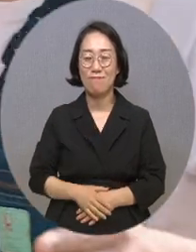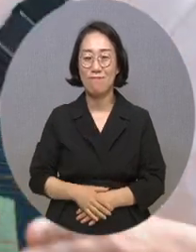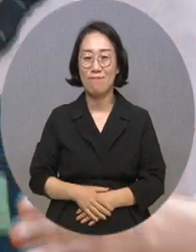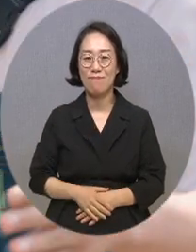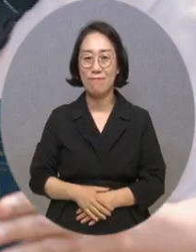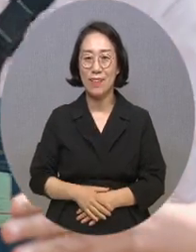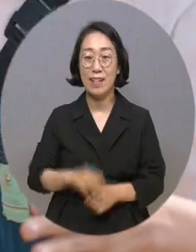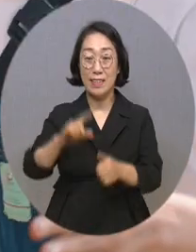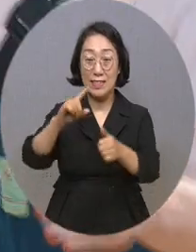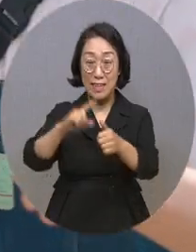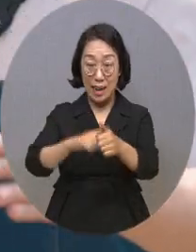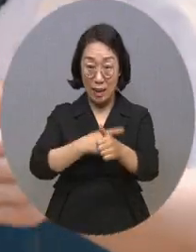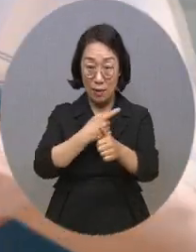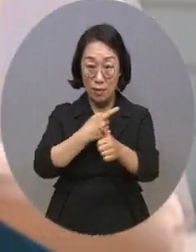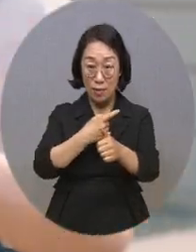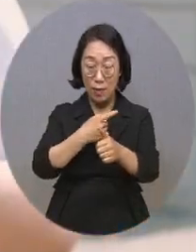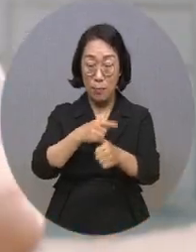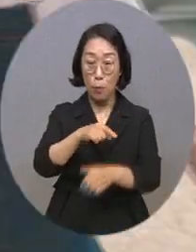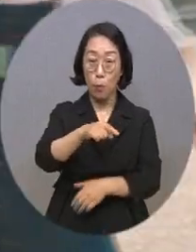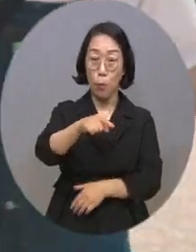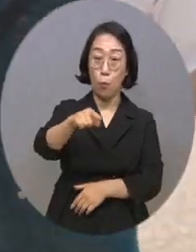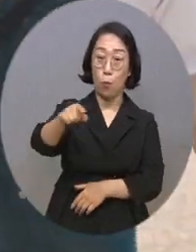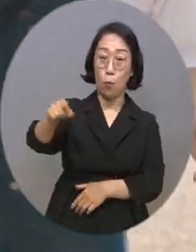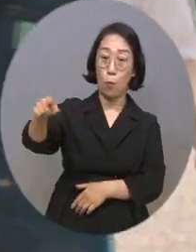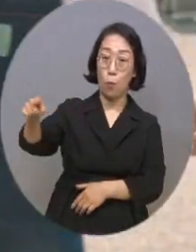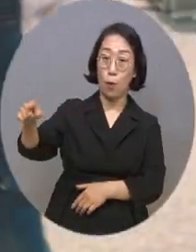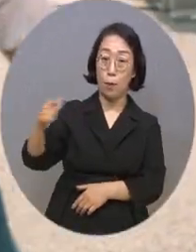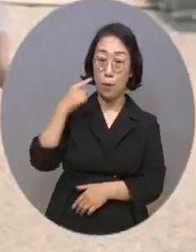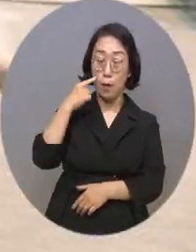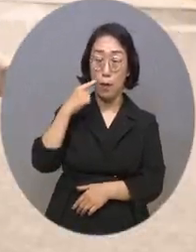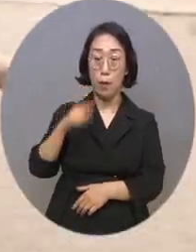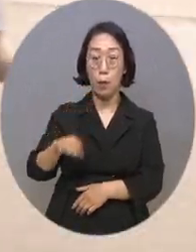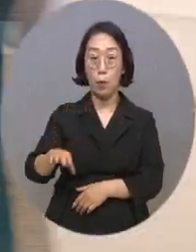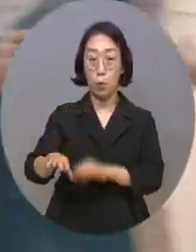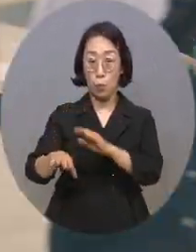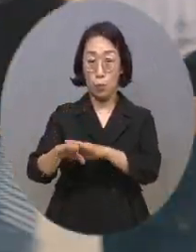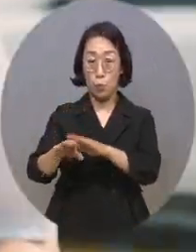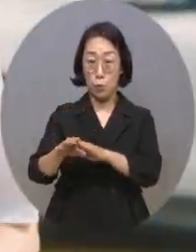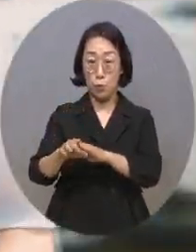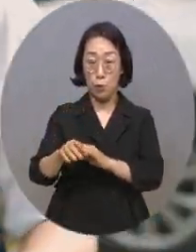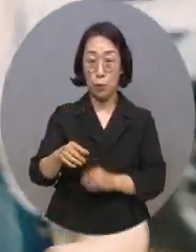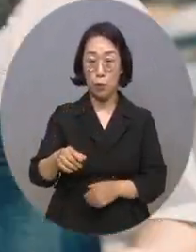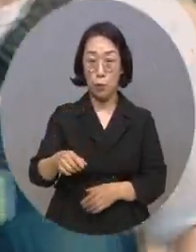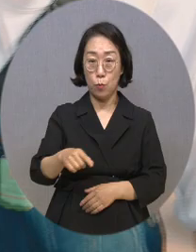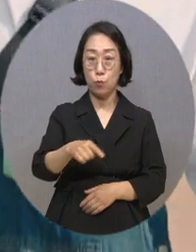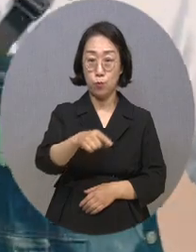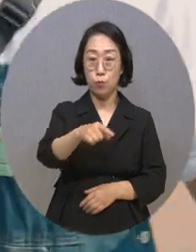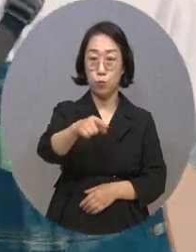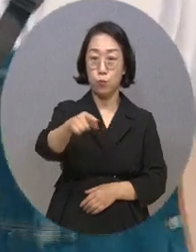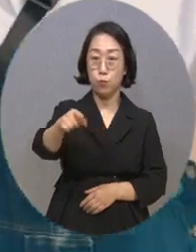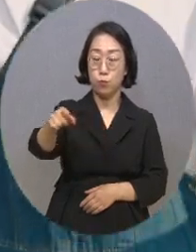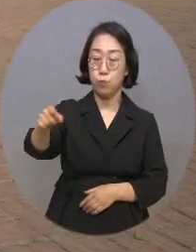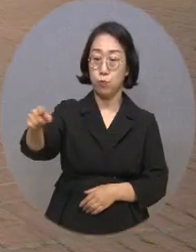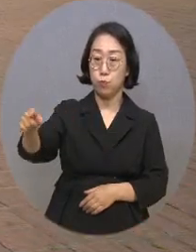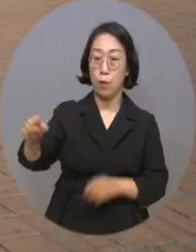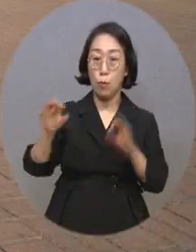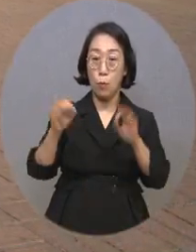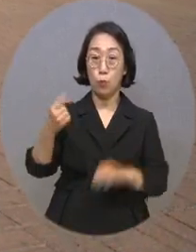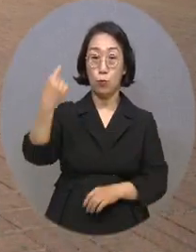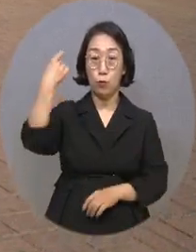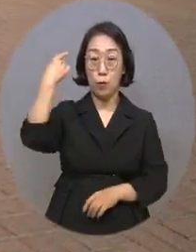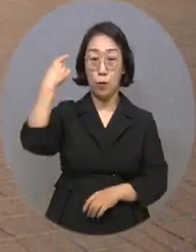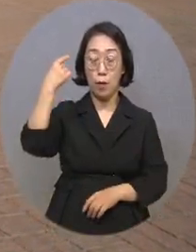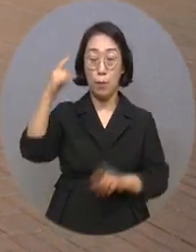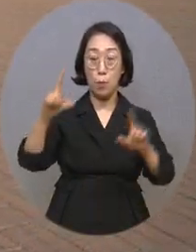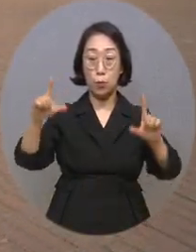이렇게 자연스럽게 한번 돌아볼까요? 저희가 이쪽으로 찍을 수 있게? 아, 예. 자, 오른쪽으로 계속 이동해볼게요. 둥글게 둥글게. 야. 저희 뒤에 보시면은 아주 아름다운